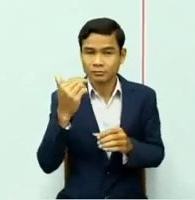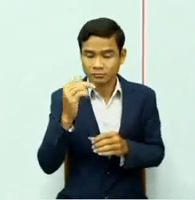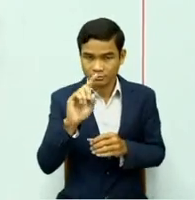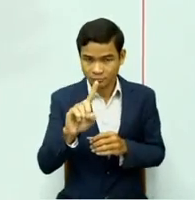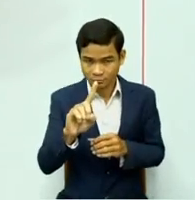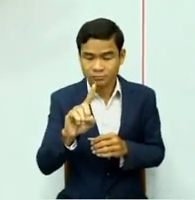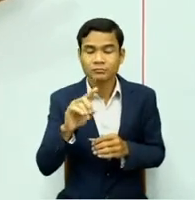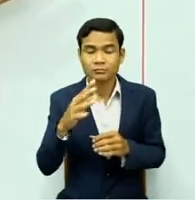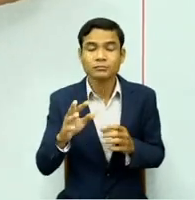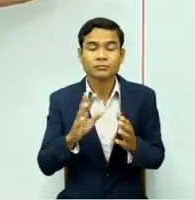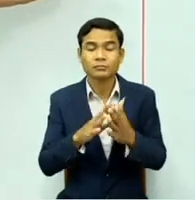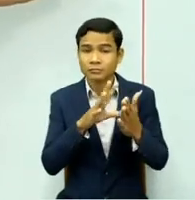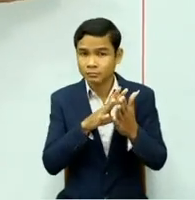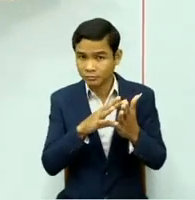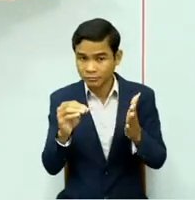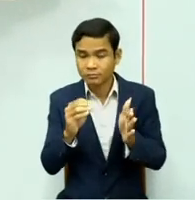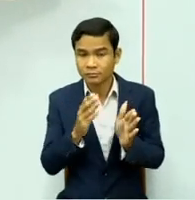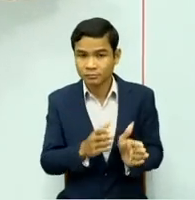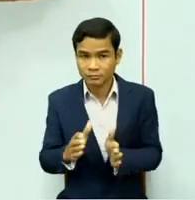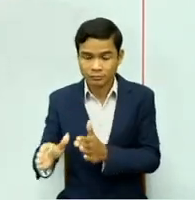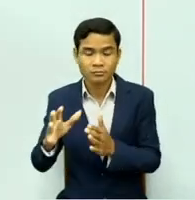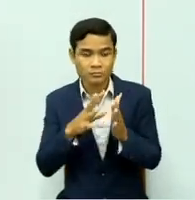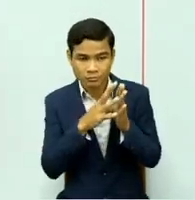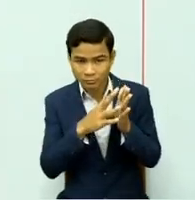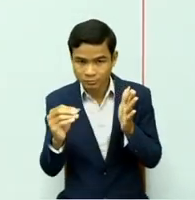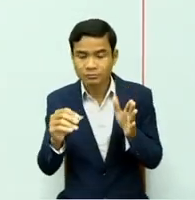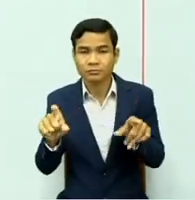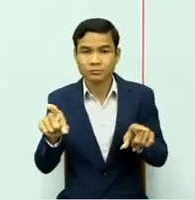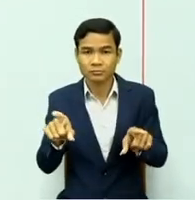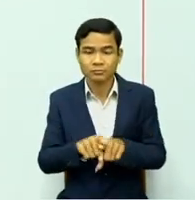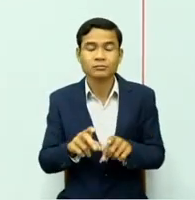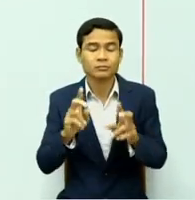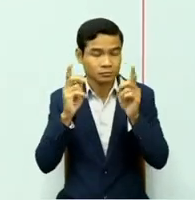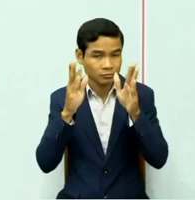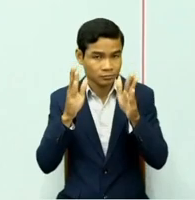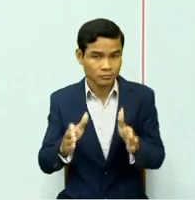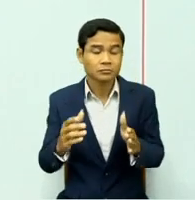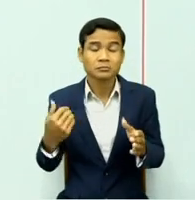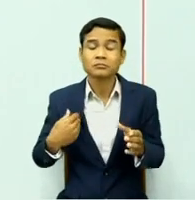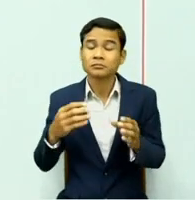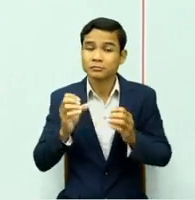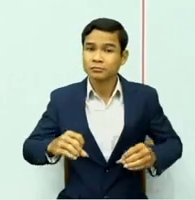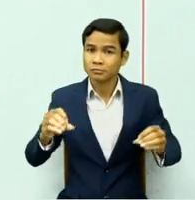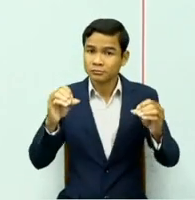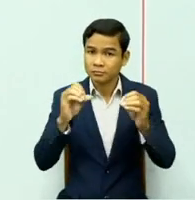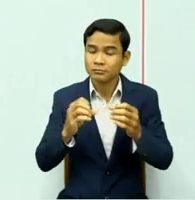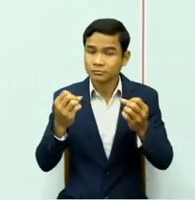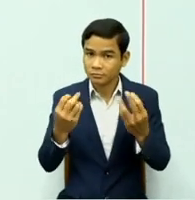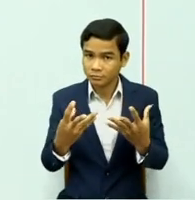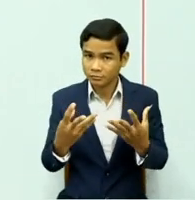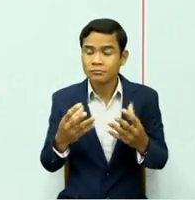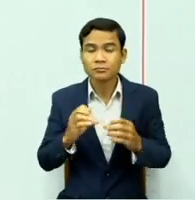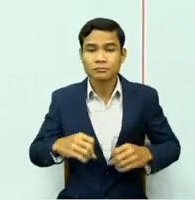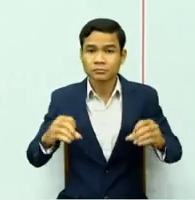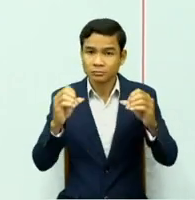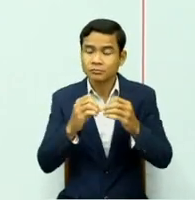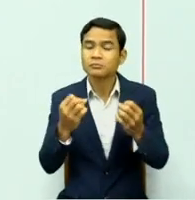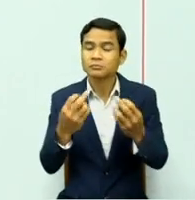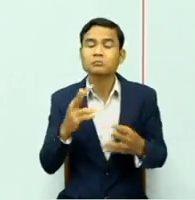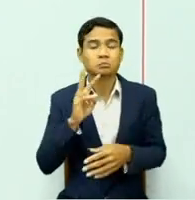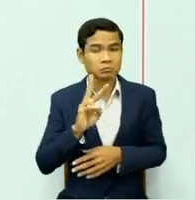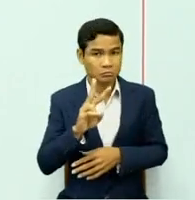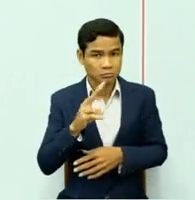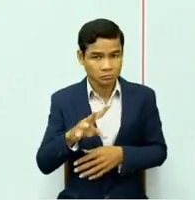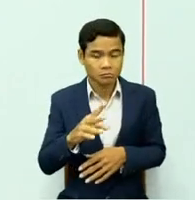ឲ្យយើងរៀបលំនាំតាមឲ្យដូចចាអញ្ចឹងអ្នកគ្រូបានប៉ុន្មានលំនាំណាកូនចាបាន2លំនាំ